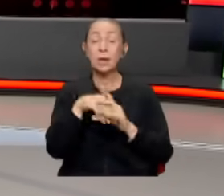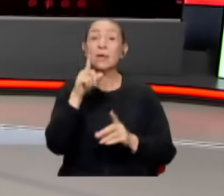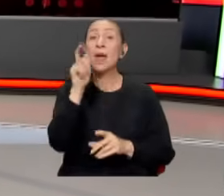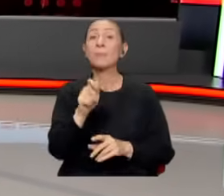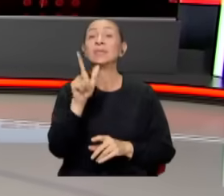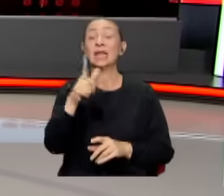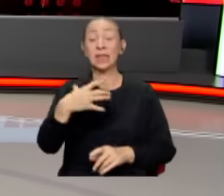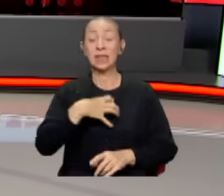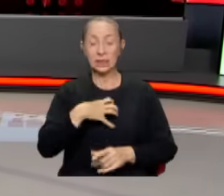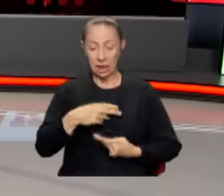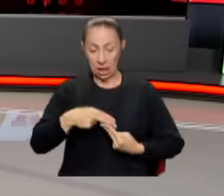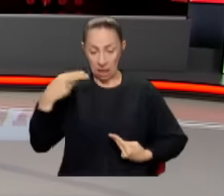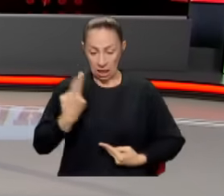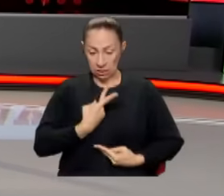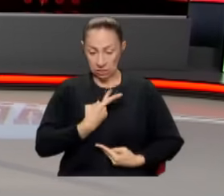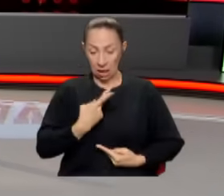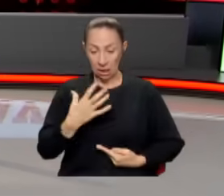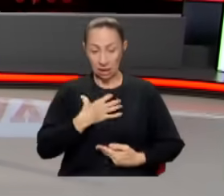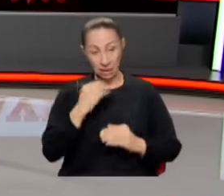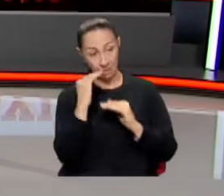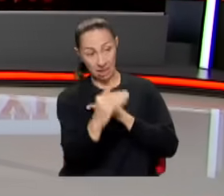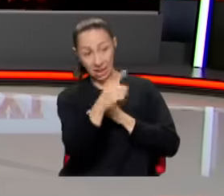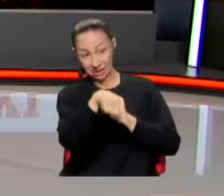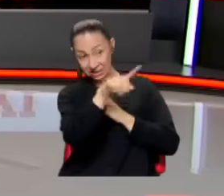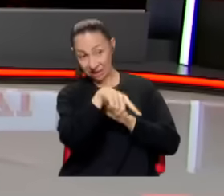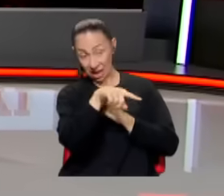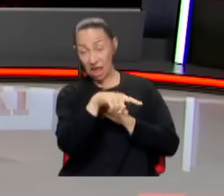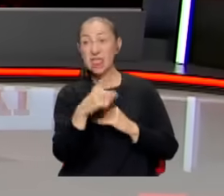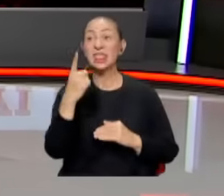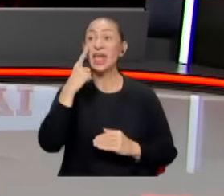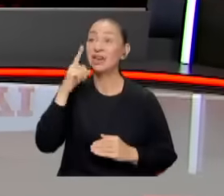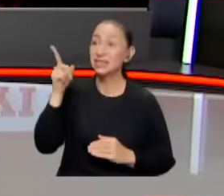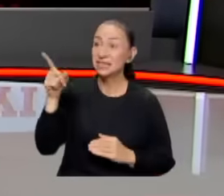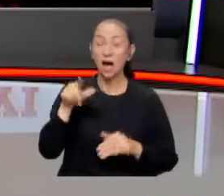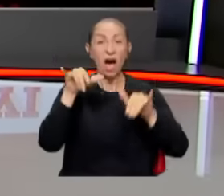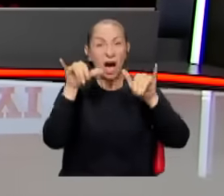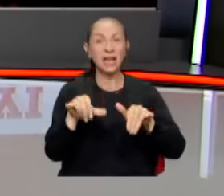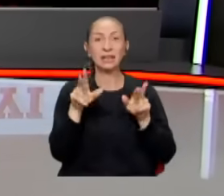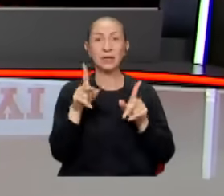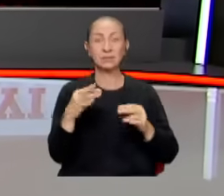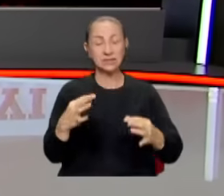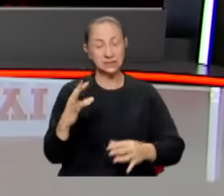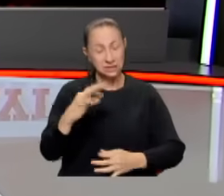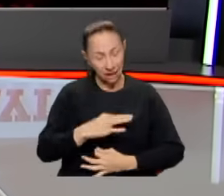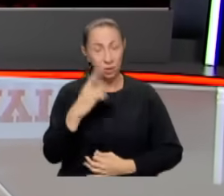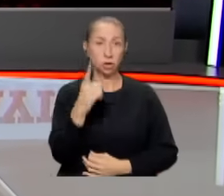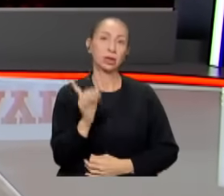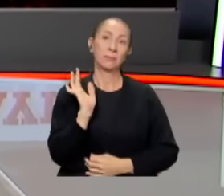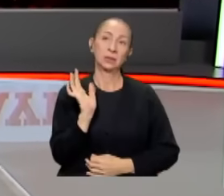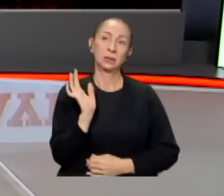yapmanız gereken kendi hikayenize kendi milletinize devletinize hak ettiği gibi saygı